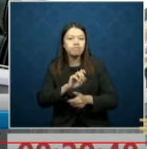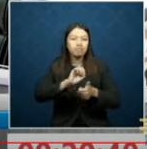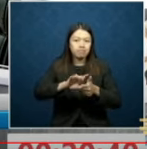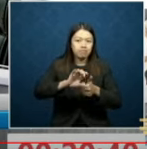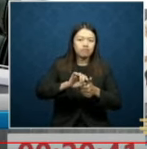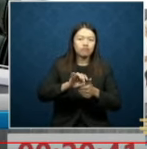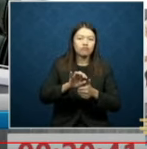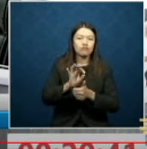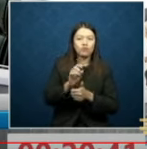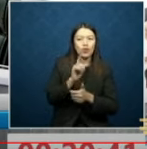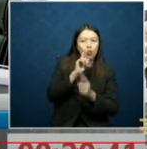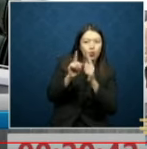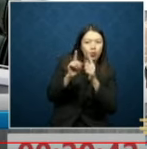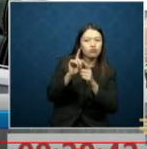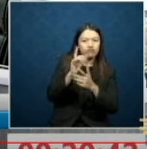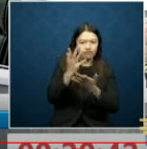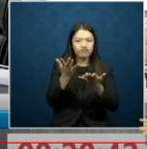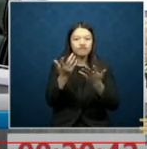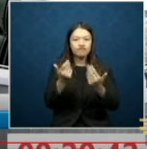องร้องเรียน